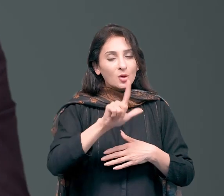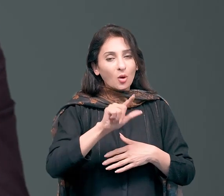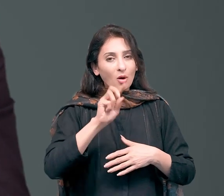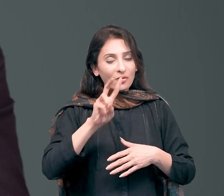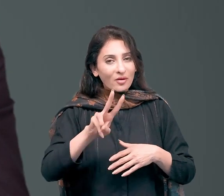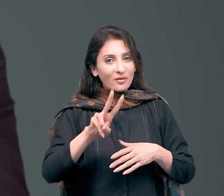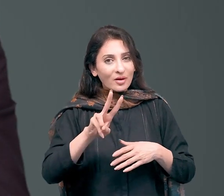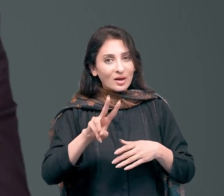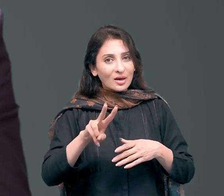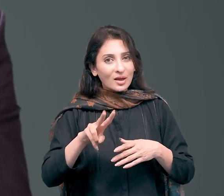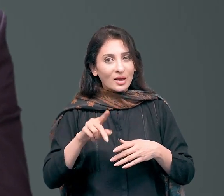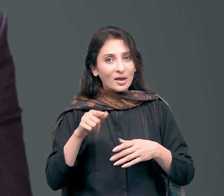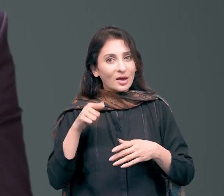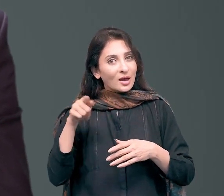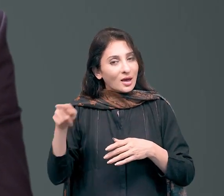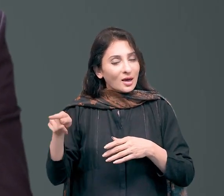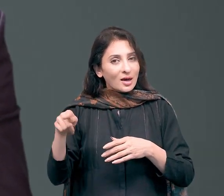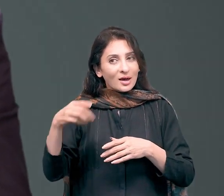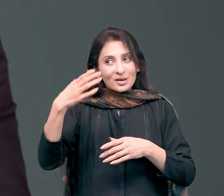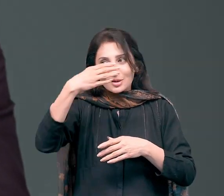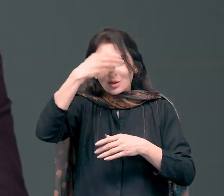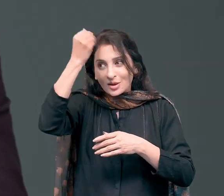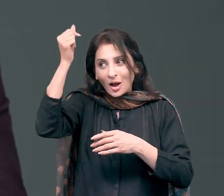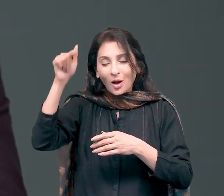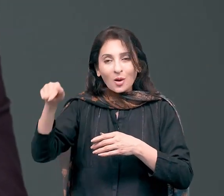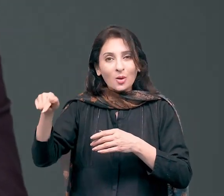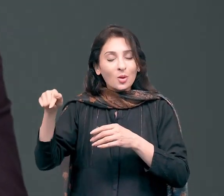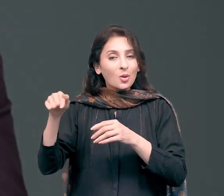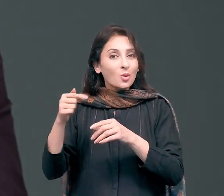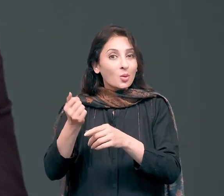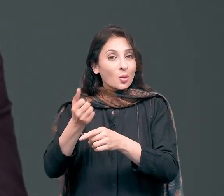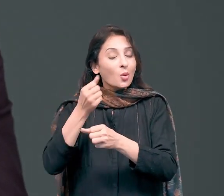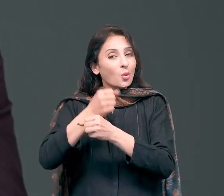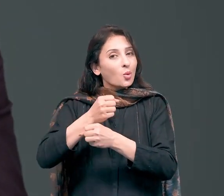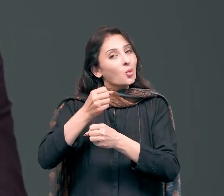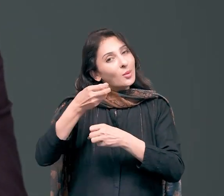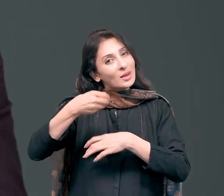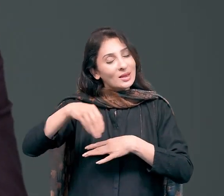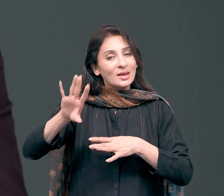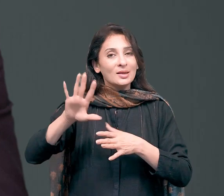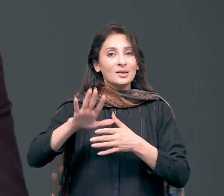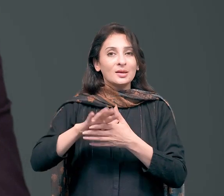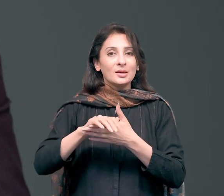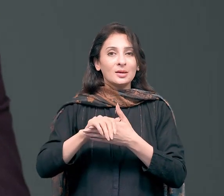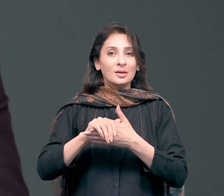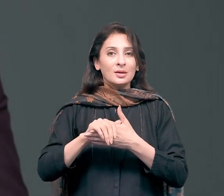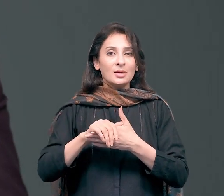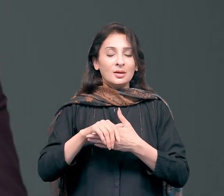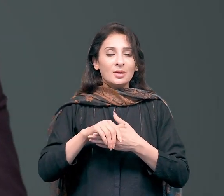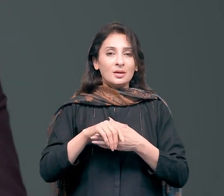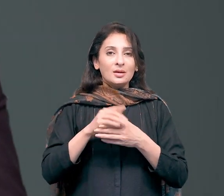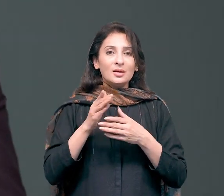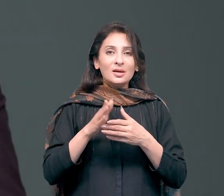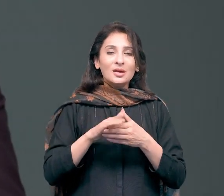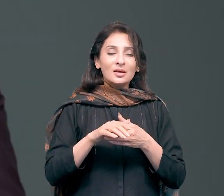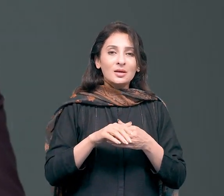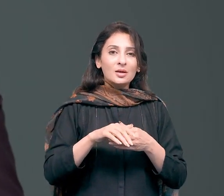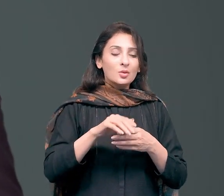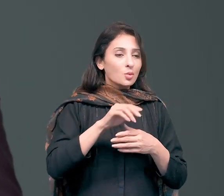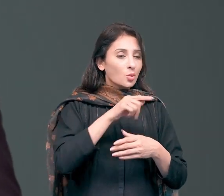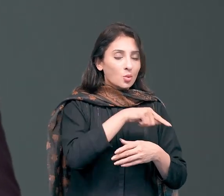لیا تو لارڈ ویول حکومت دے رہا تھا جناح کو، مگر لارڈ ایٹلی نے کہا کہ نہیں، آپ کانگریس